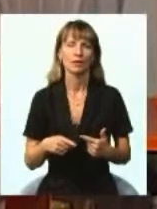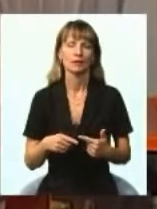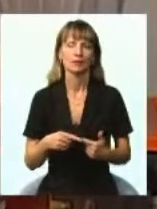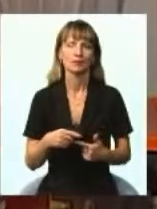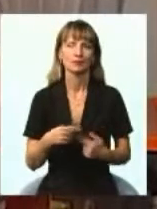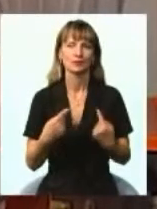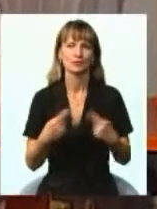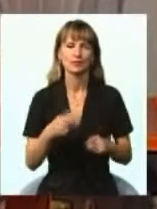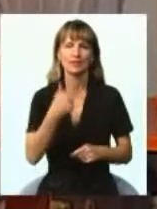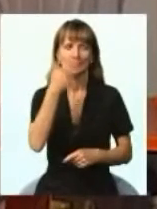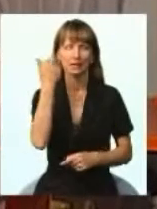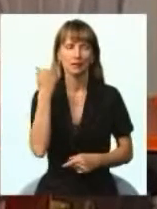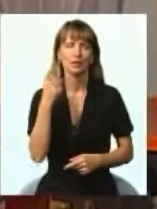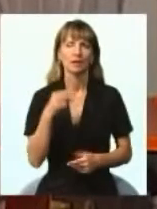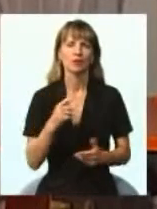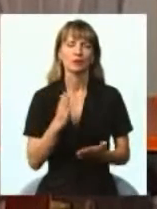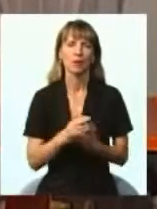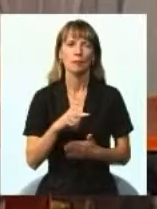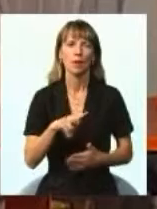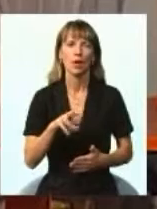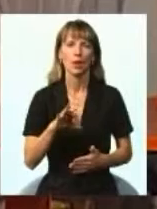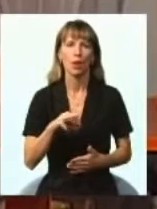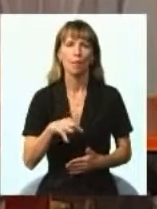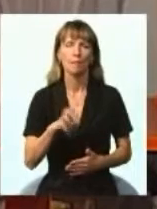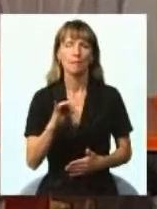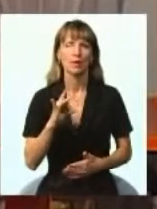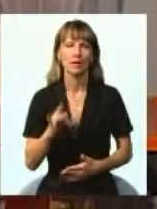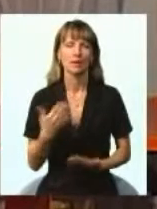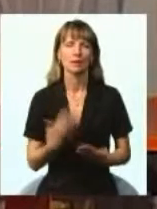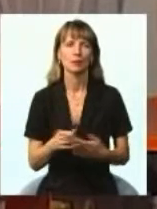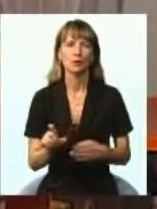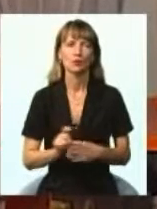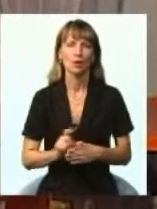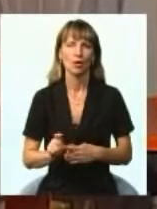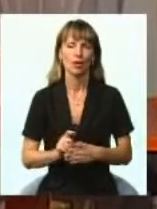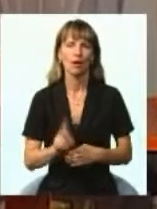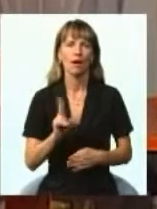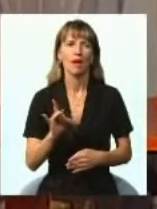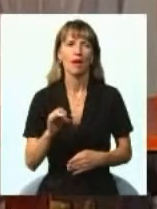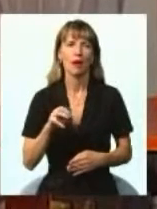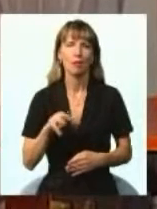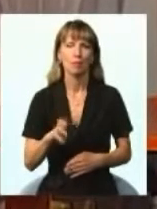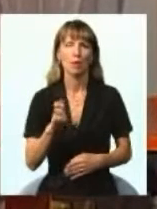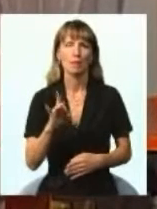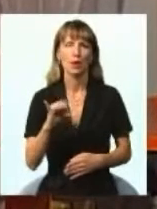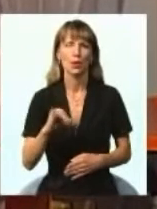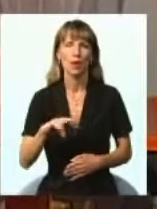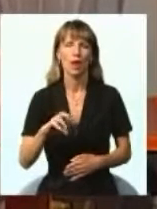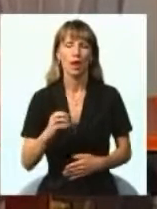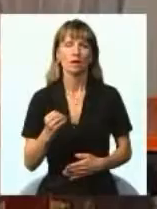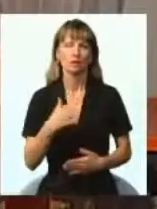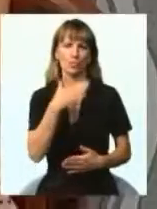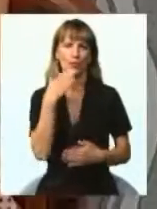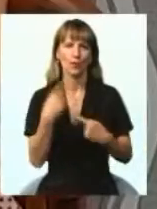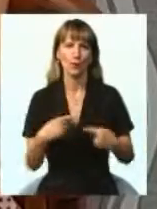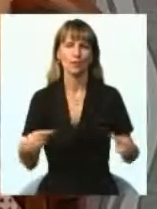італійське. Так. Пломбір, наприклад, шоколадне, крем-брюле. І ще багато